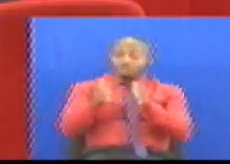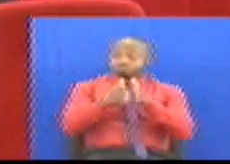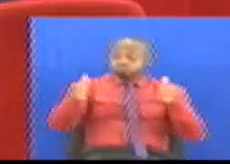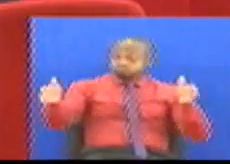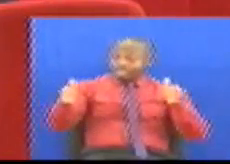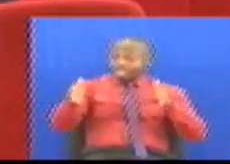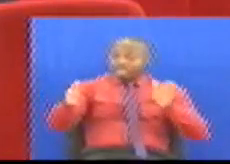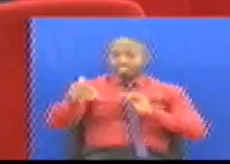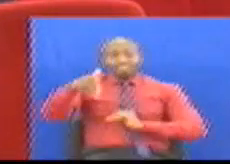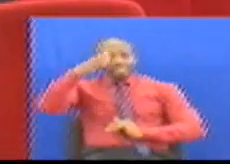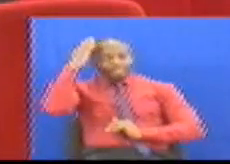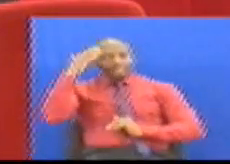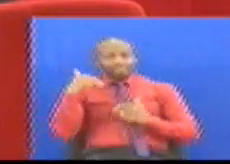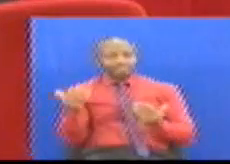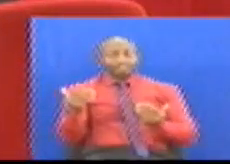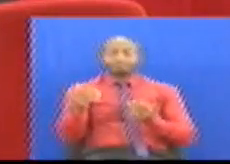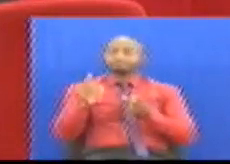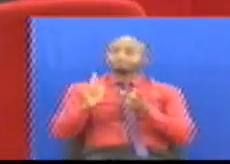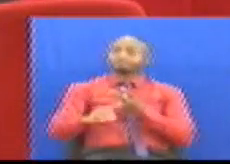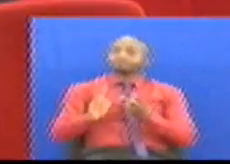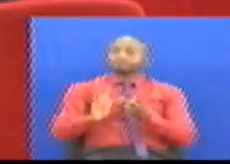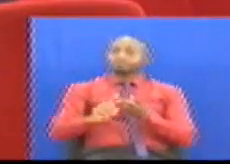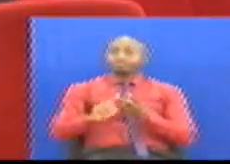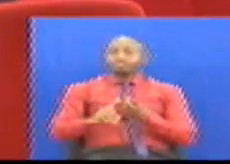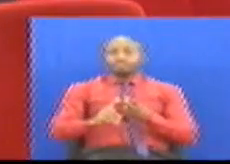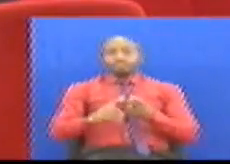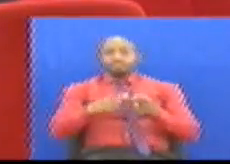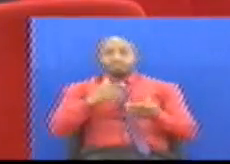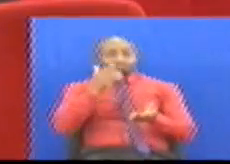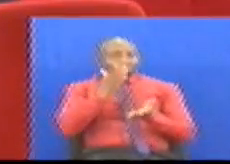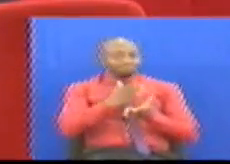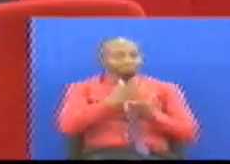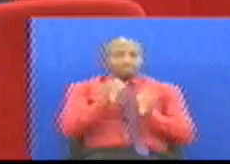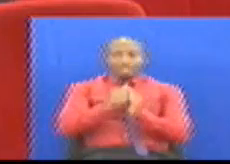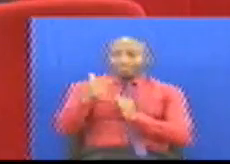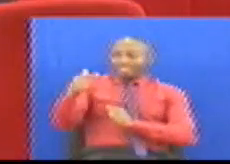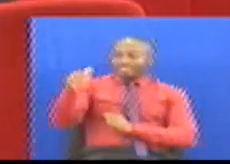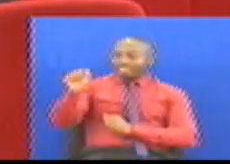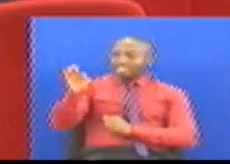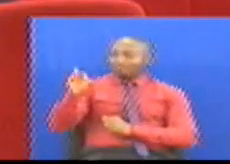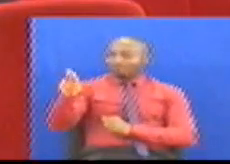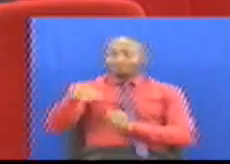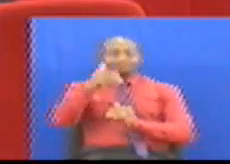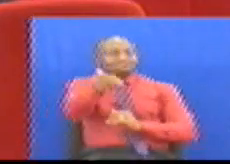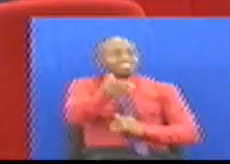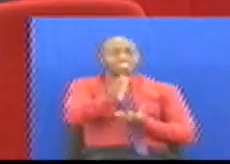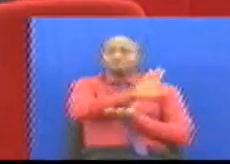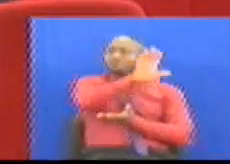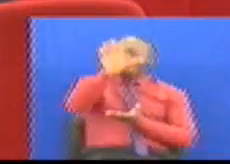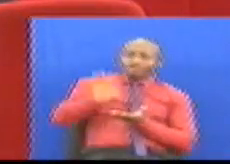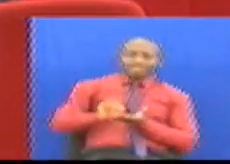Spika, serikali yetu sasa inakwenda kutimiza swala la TASAF kwa vijiji vyote. Hili jambo sio la